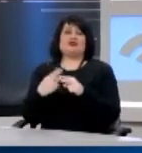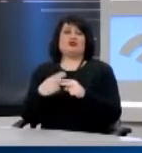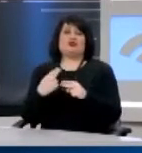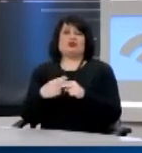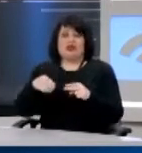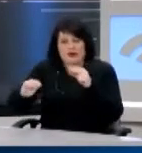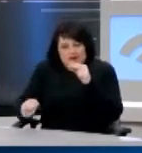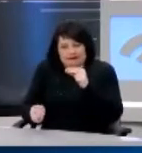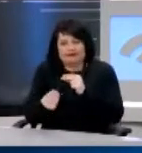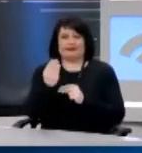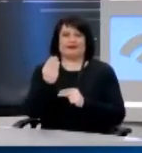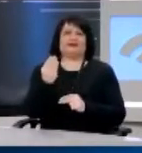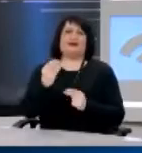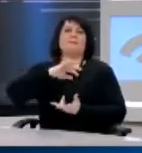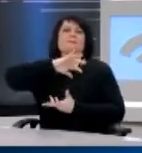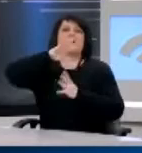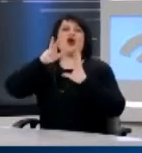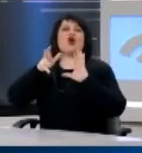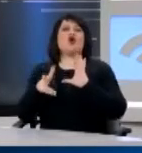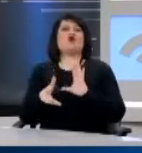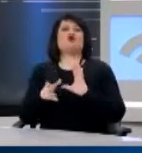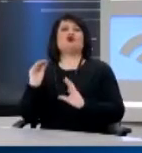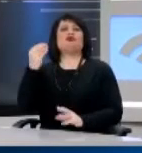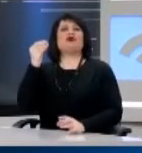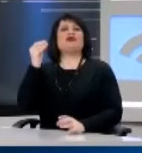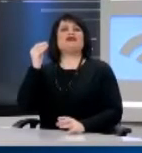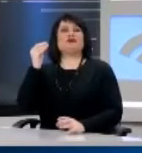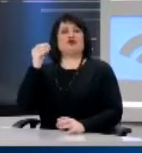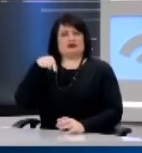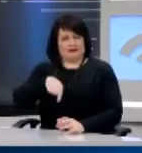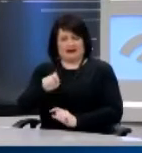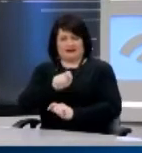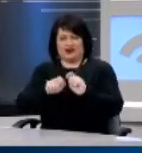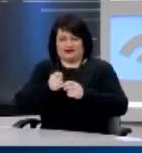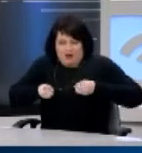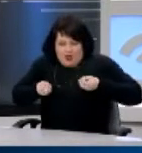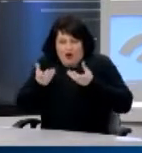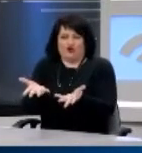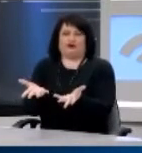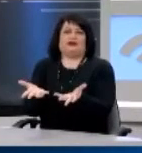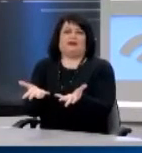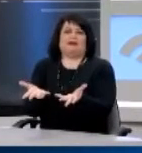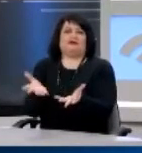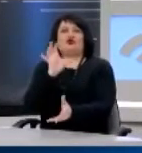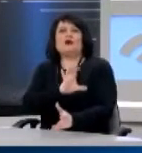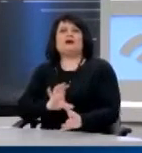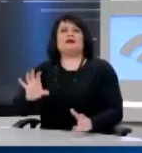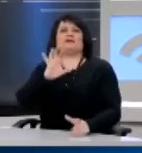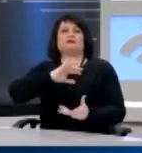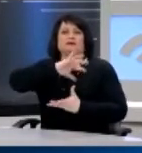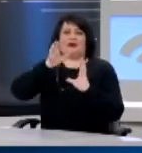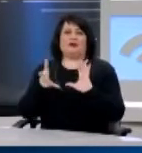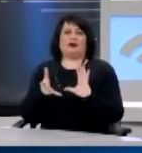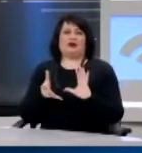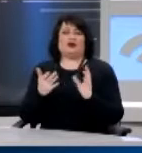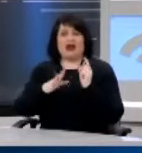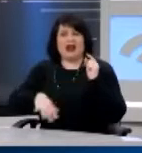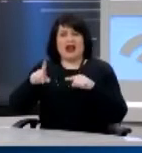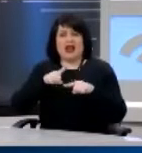οικουμενικός πολιτισμός, ο αρχαίος ελληνικός πολιτισμός. Και πιστεύω ότι είμαστε και μια χώρα που πρέπει να έχουμε εθνική περηφάνεια και εθνική